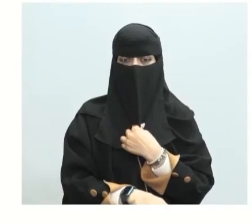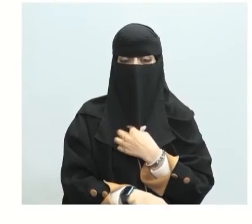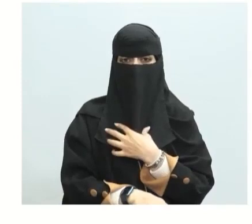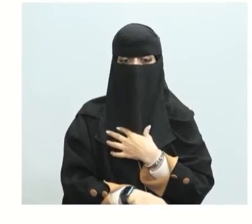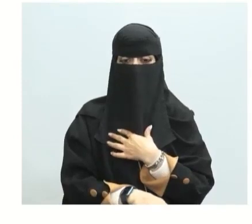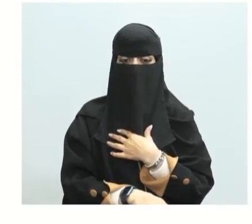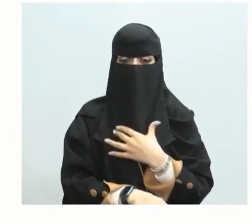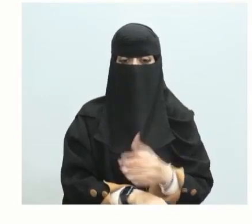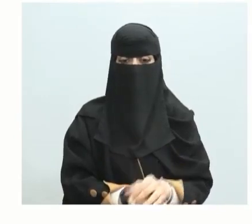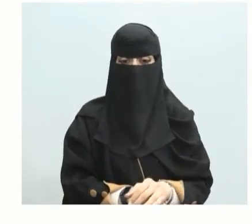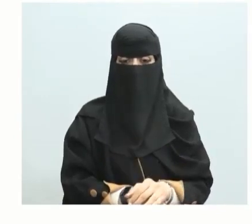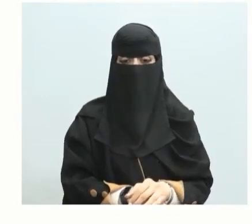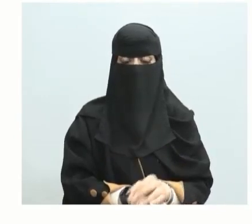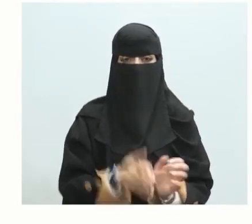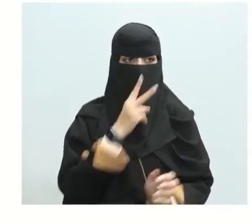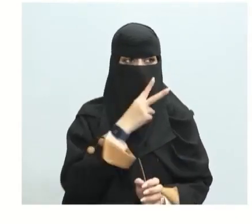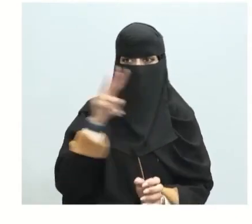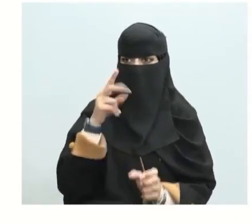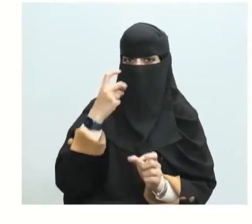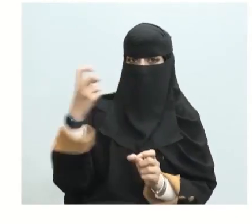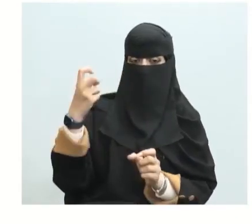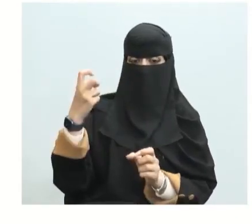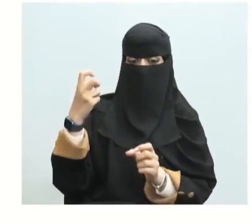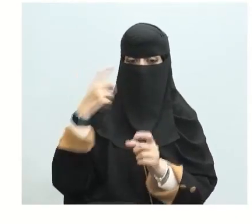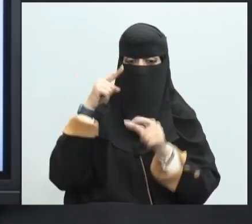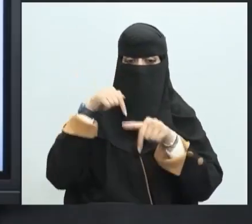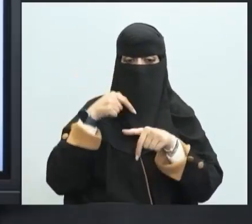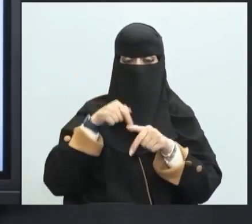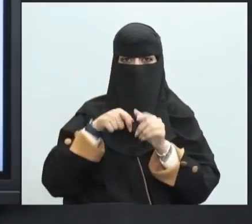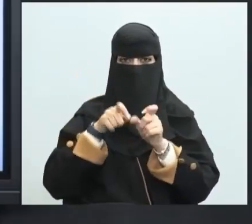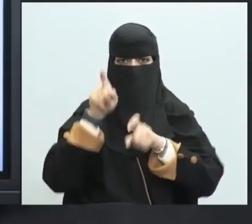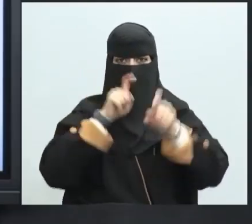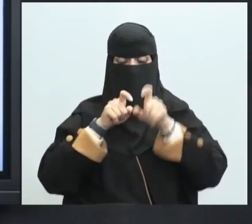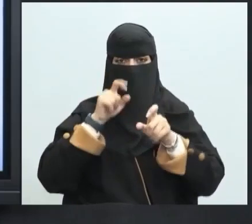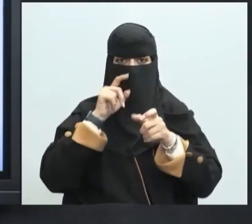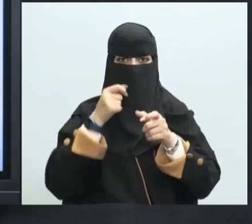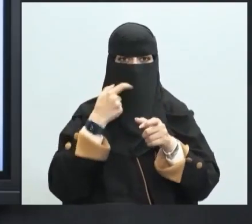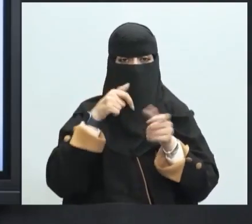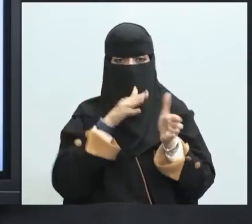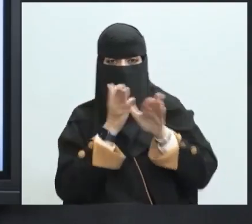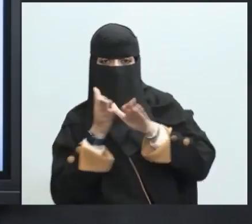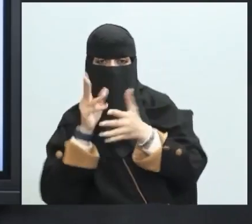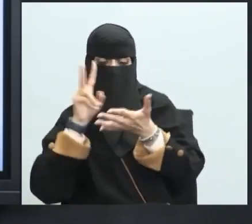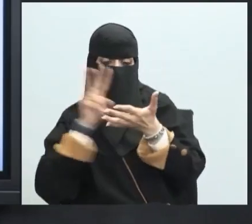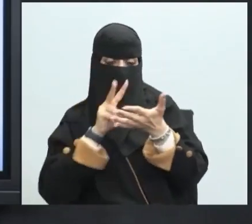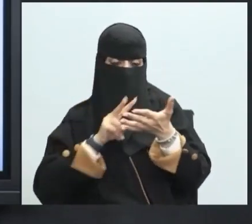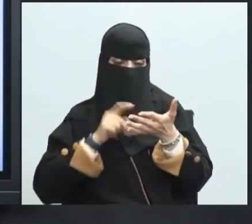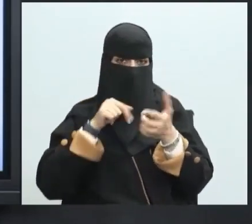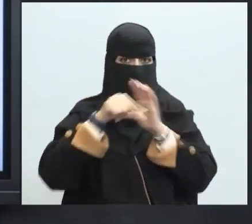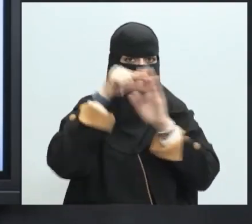جميل احسنتم للفت الانتباه للفت الانتباه واستماره القارئ